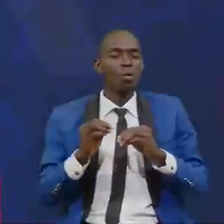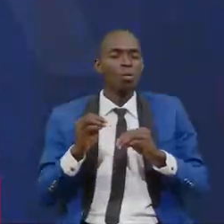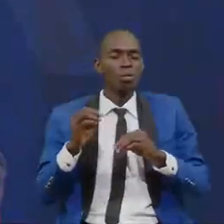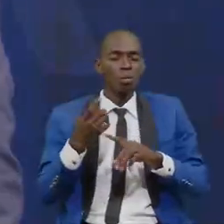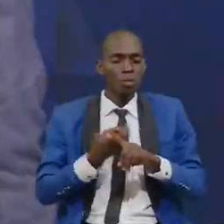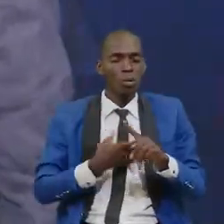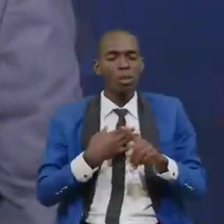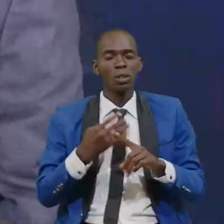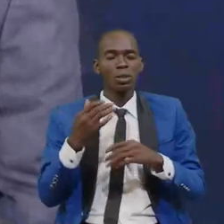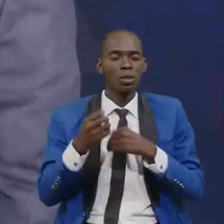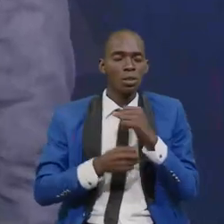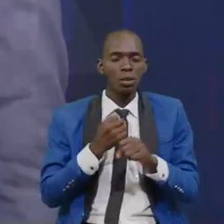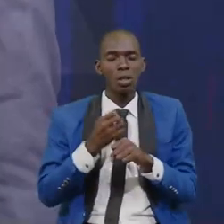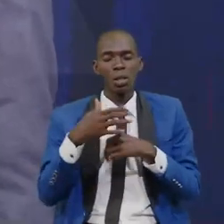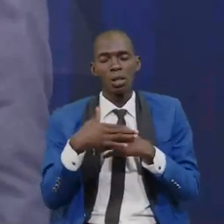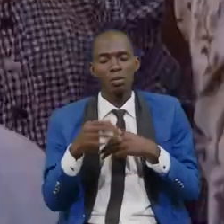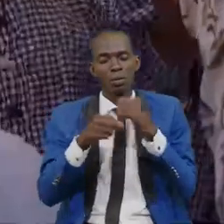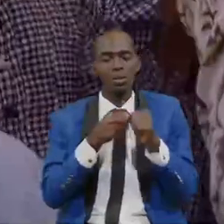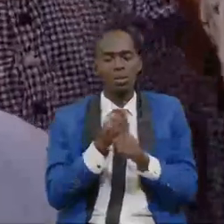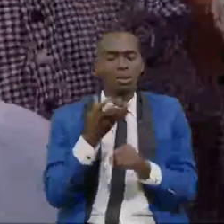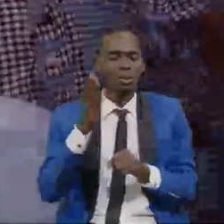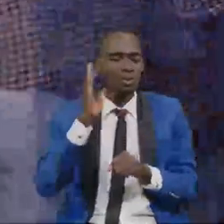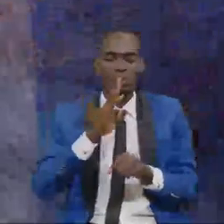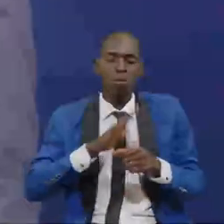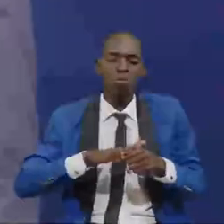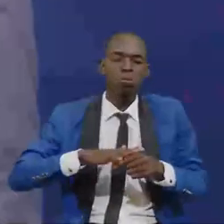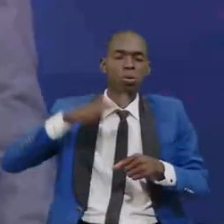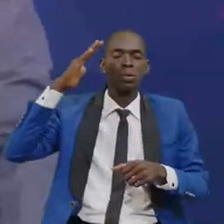Mois et années après qu'il y ait d'explosion.